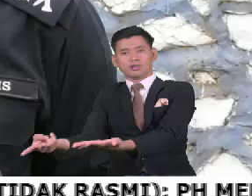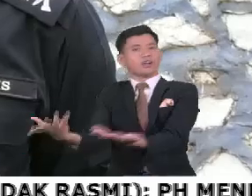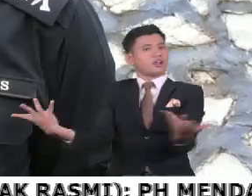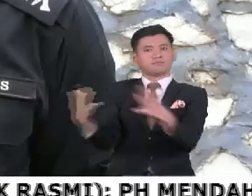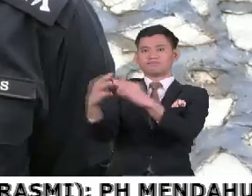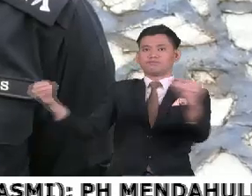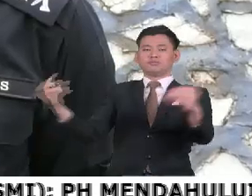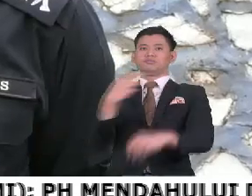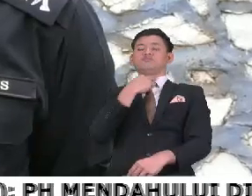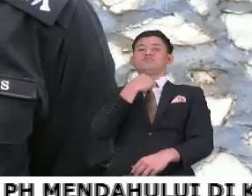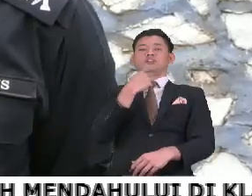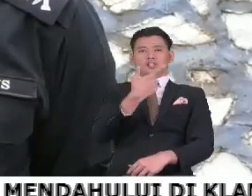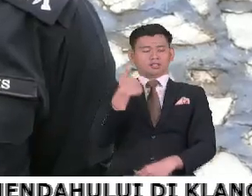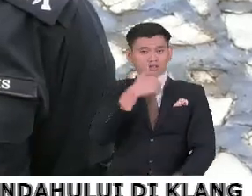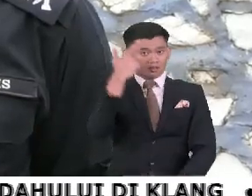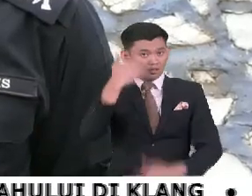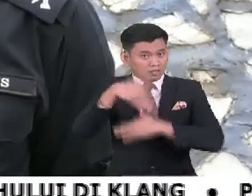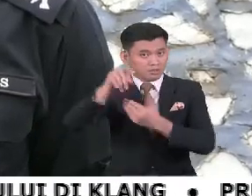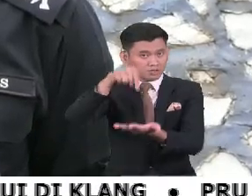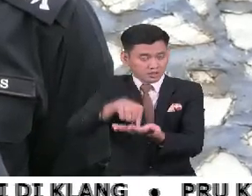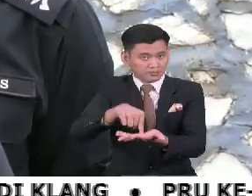apa yang kita ketahui